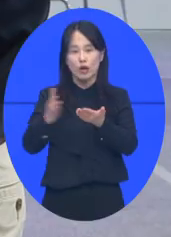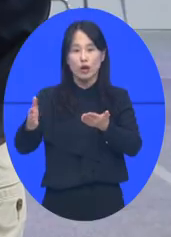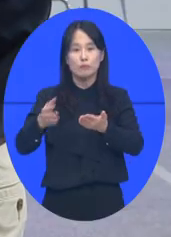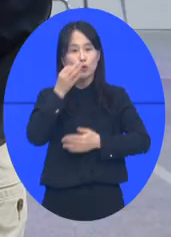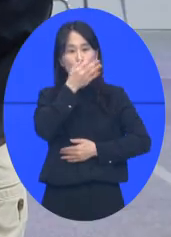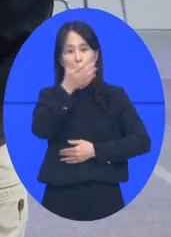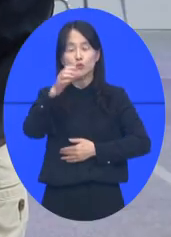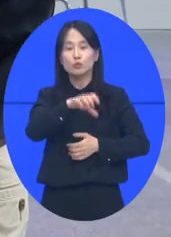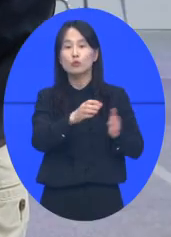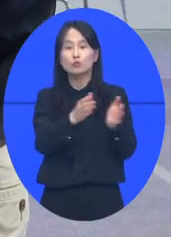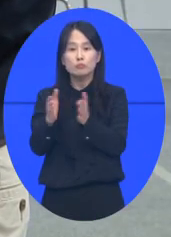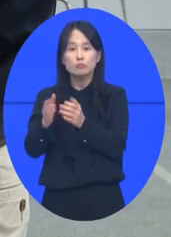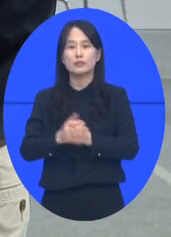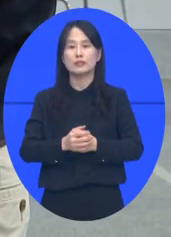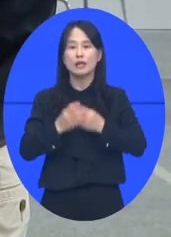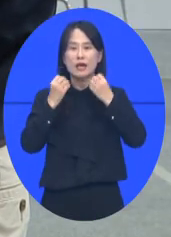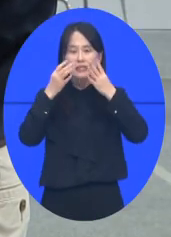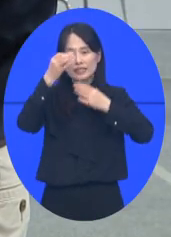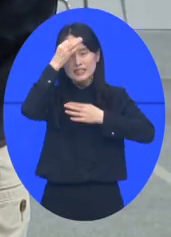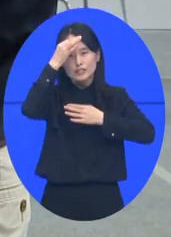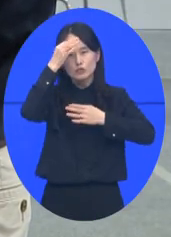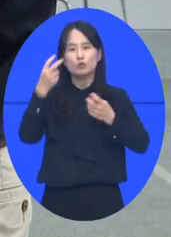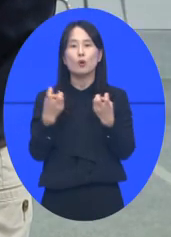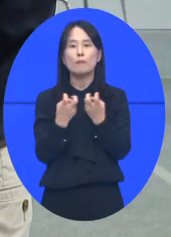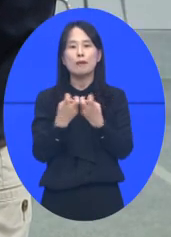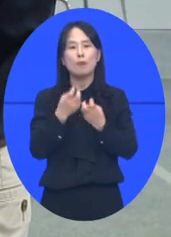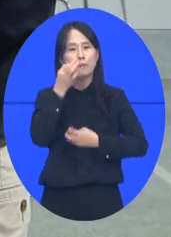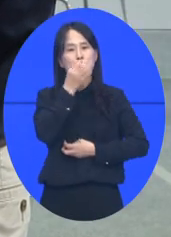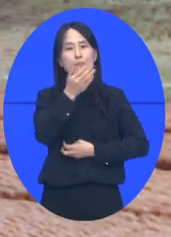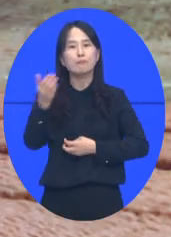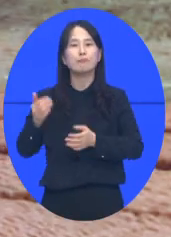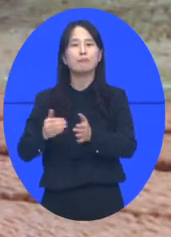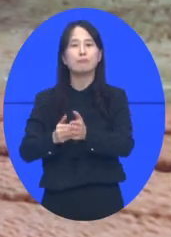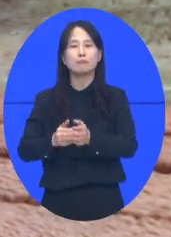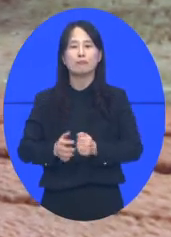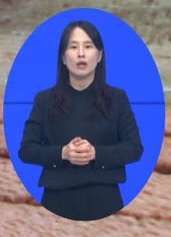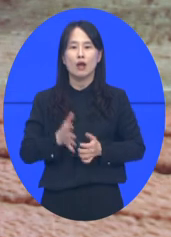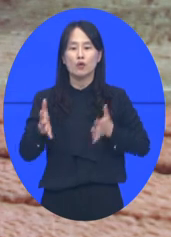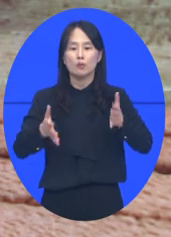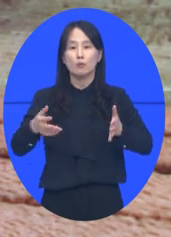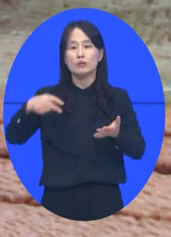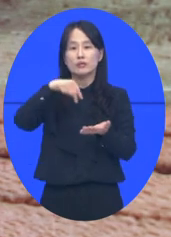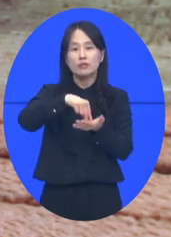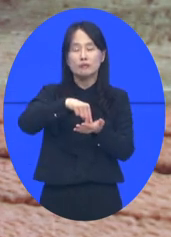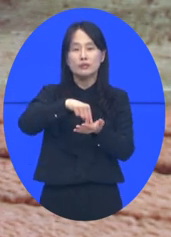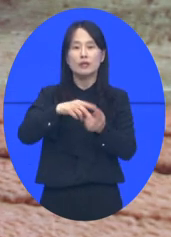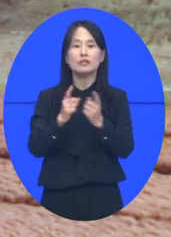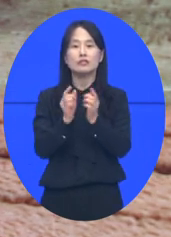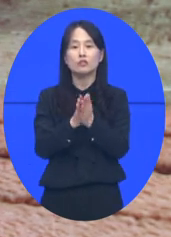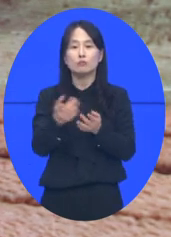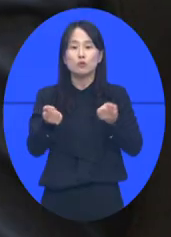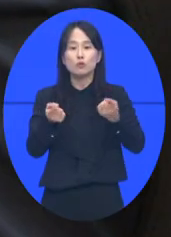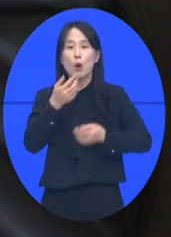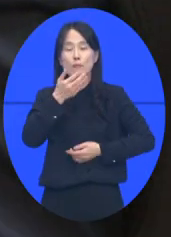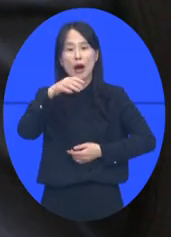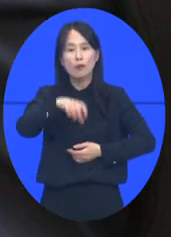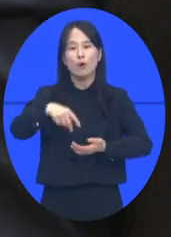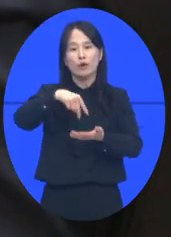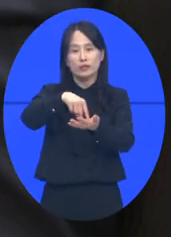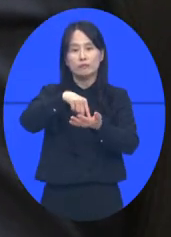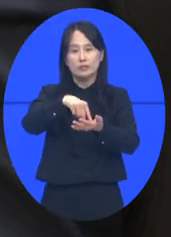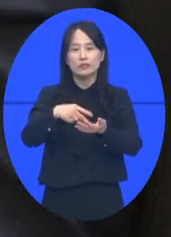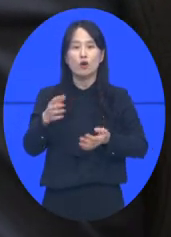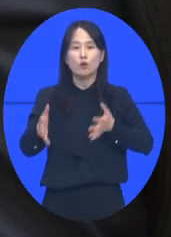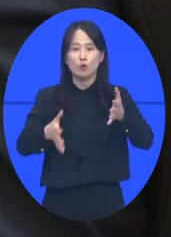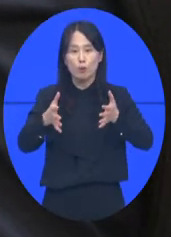구성해 건설신기술 신공법을 전시 시연했습니다. 로봇의 탑승에 현장을 원격 제어할 수 있는 탑승형 마스터